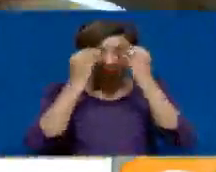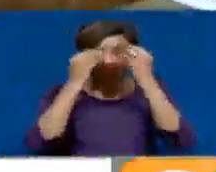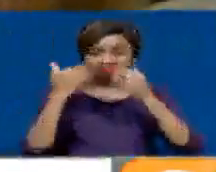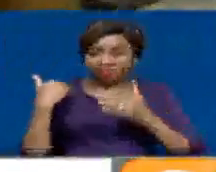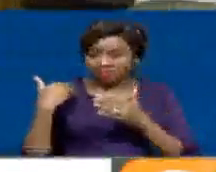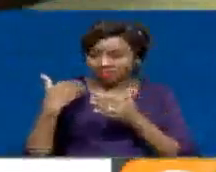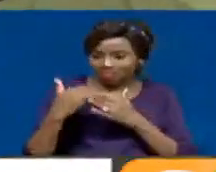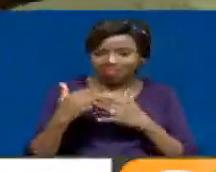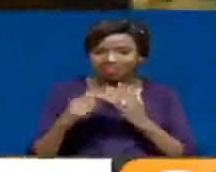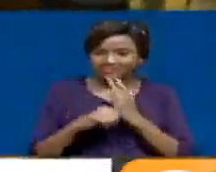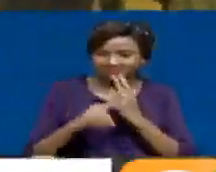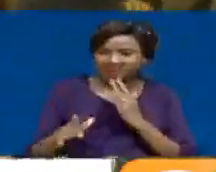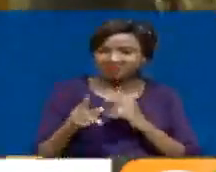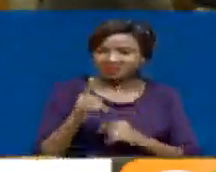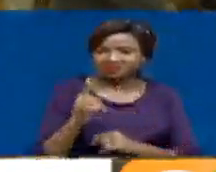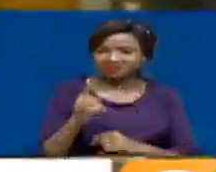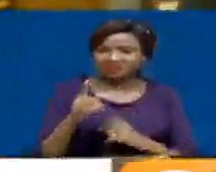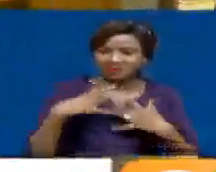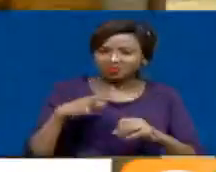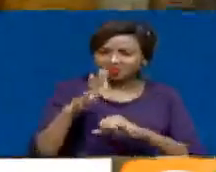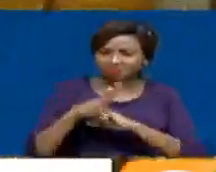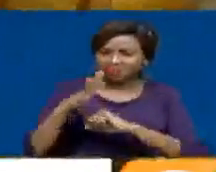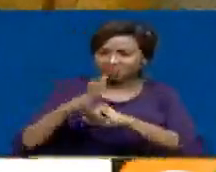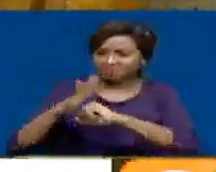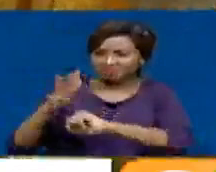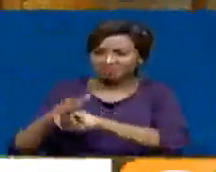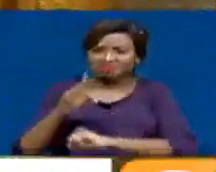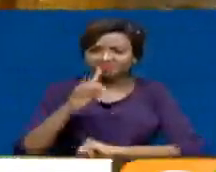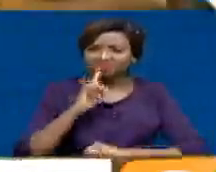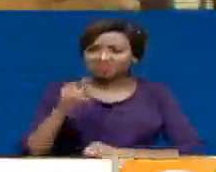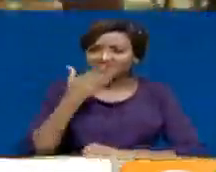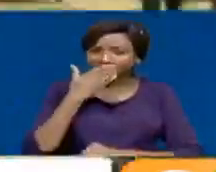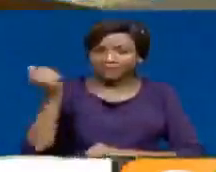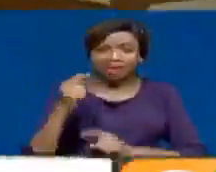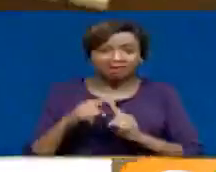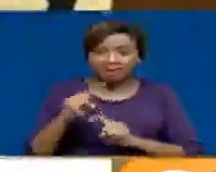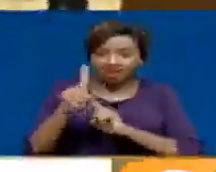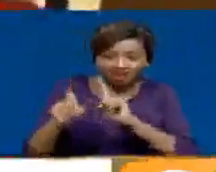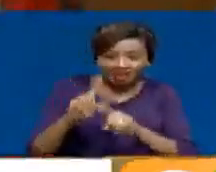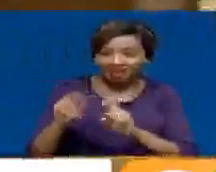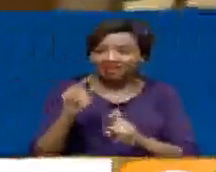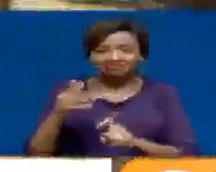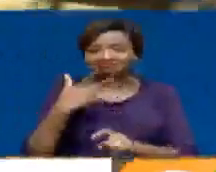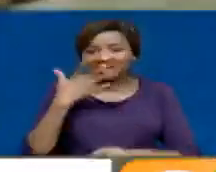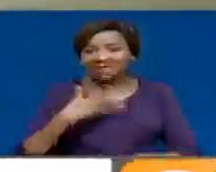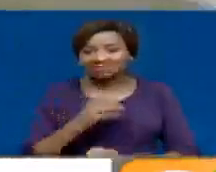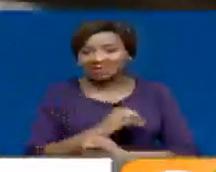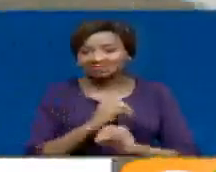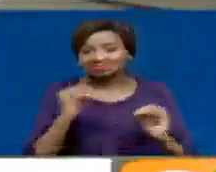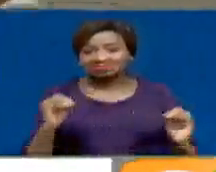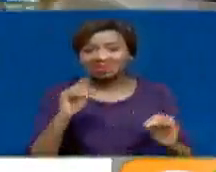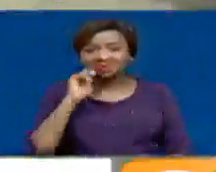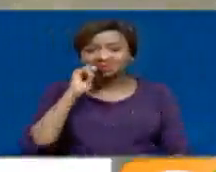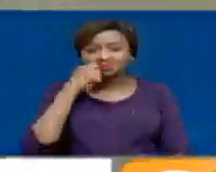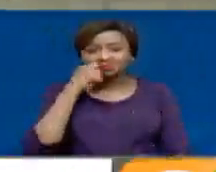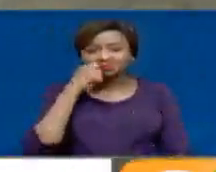kadhaa sasa amepata umaarufu wengi wakisema ndiye bora zaidi, alidinda kujibu maswali yetu kuhusu jinsi jopo hilo liliendesha